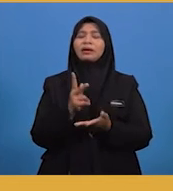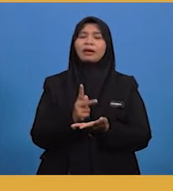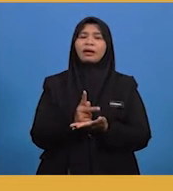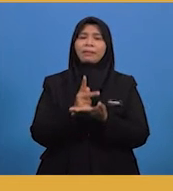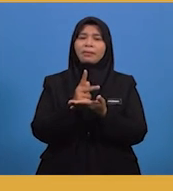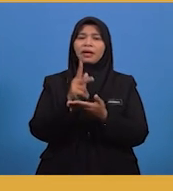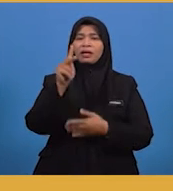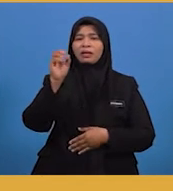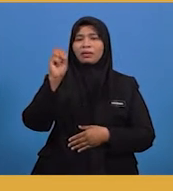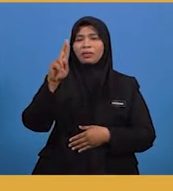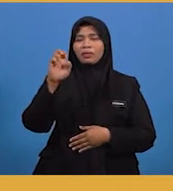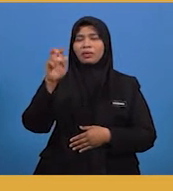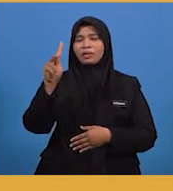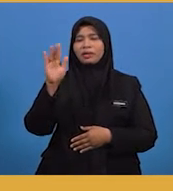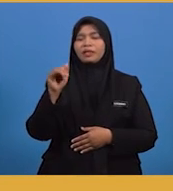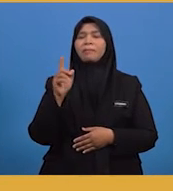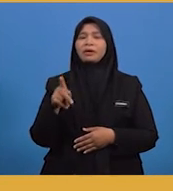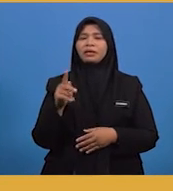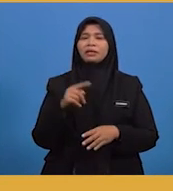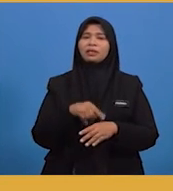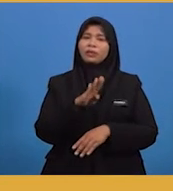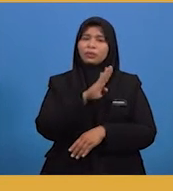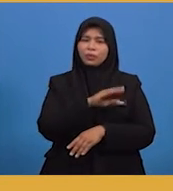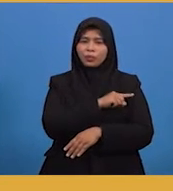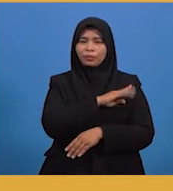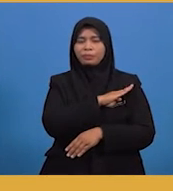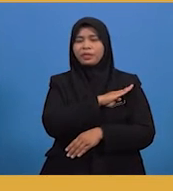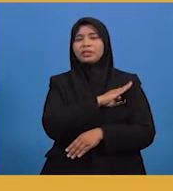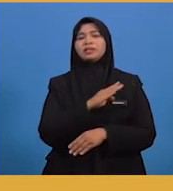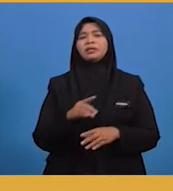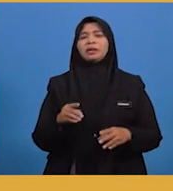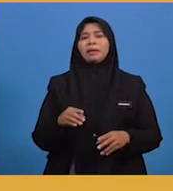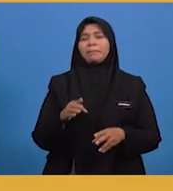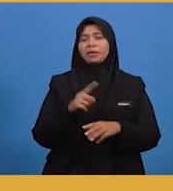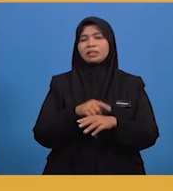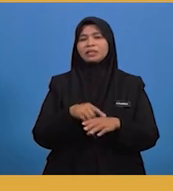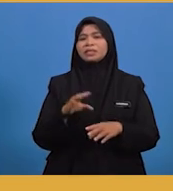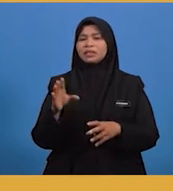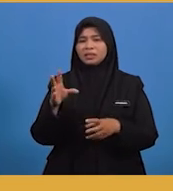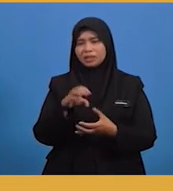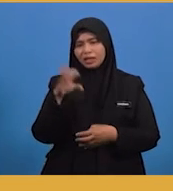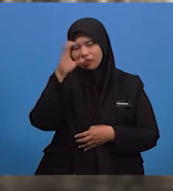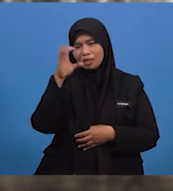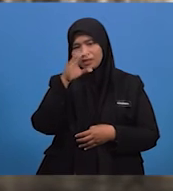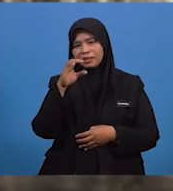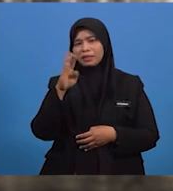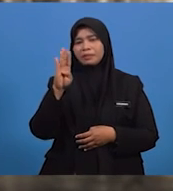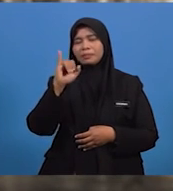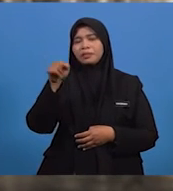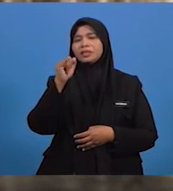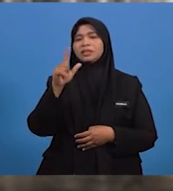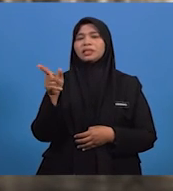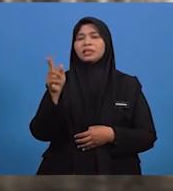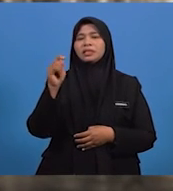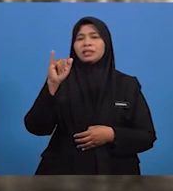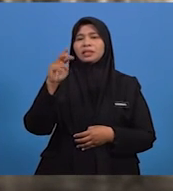pernah digunakan oleh pihak British dalam aktiviti pelombongan biji timah di negara kita. Bolehkah